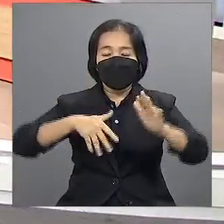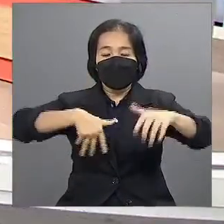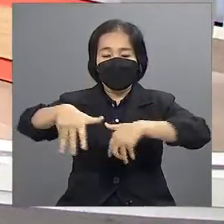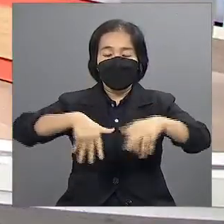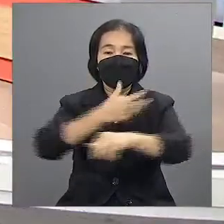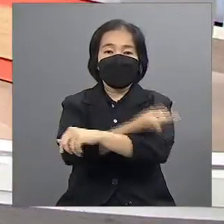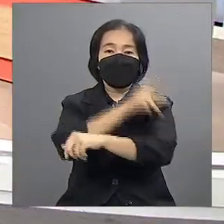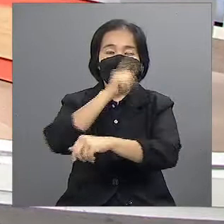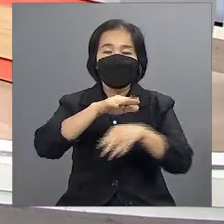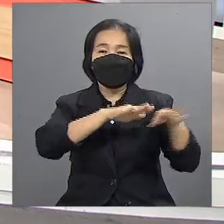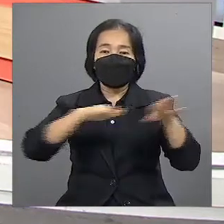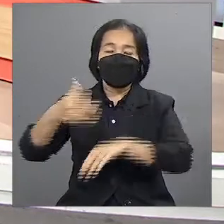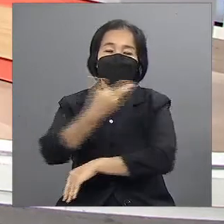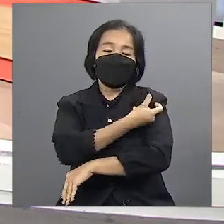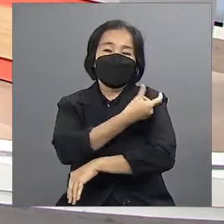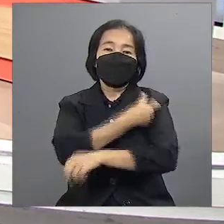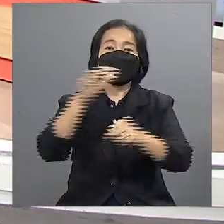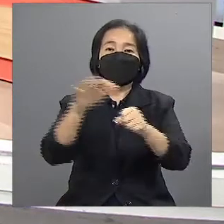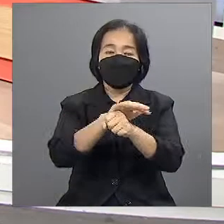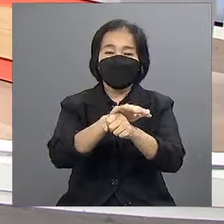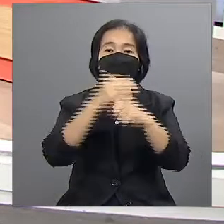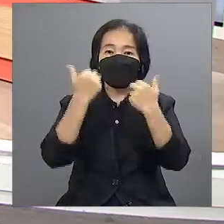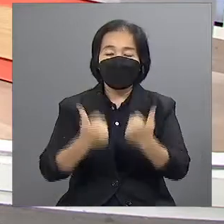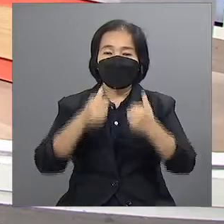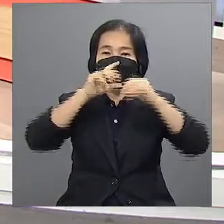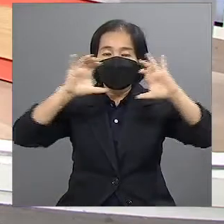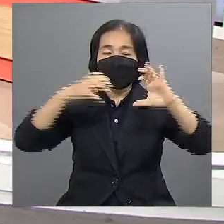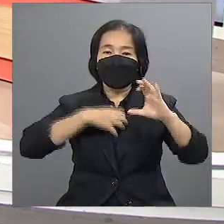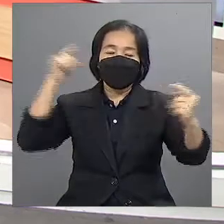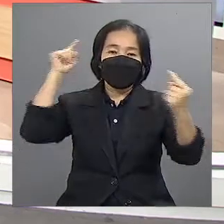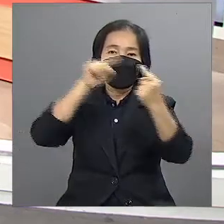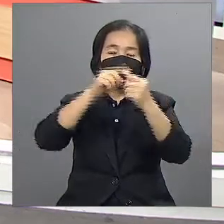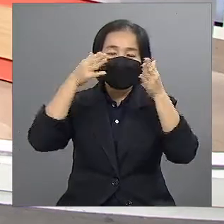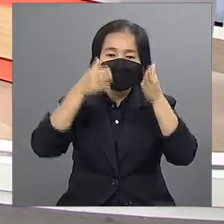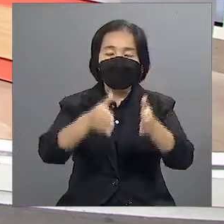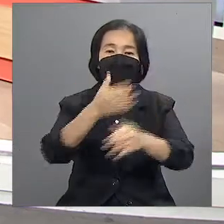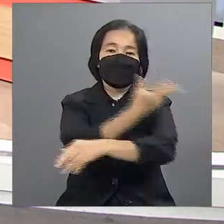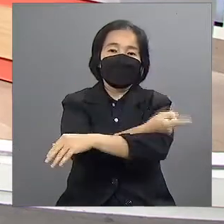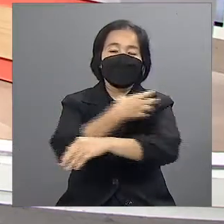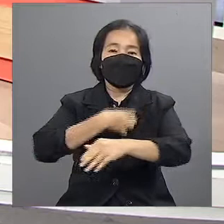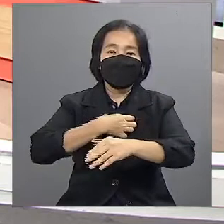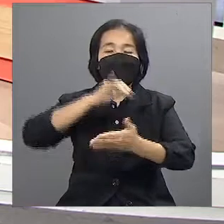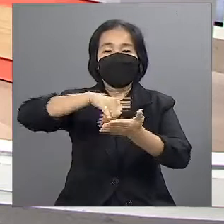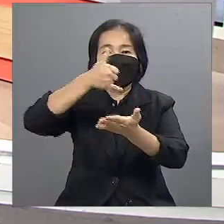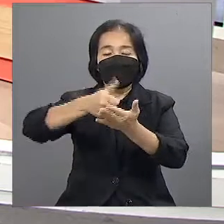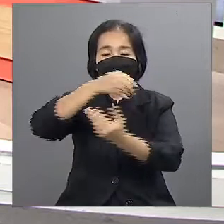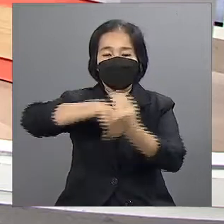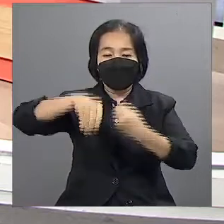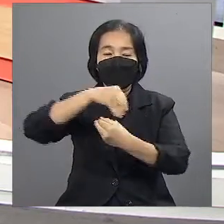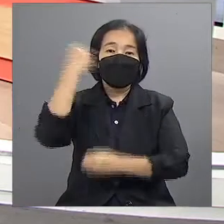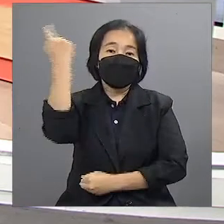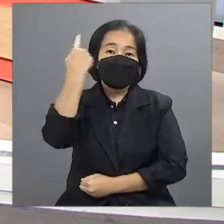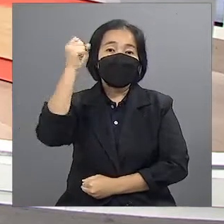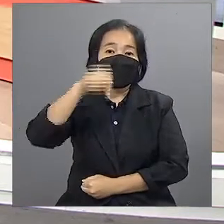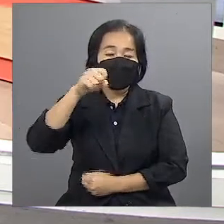อยนะคะคุวิภาพรพากรัศเขาตั้งเป้าเอาไหอยากจะฟืนปุเศรษฐกิการท่องเทียวเมอว่วอาจาร์หมอประเศติ ออกมาแดง